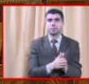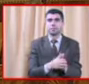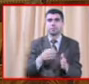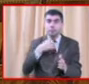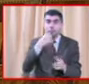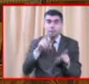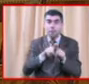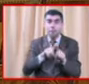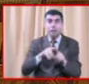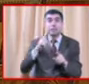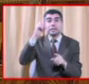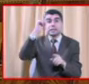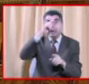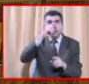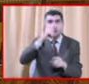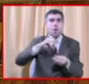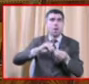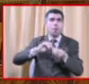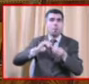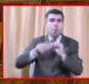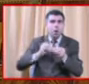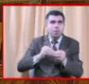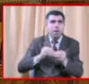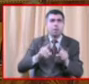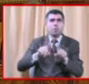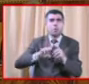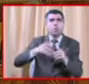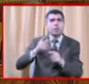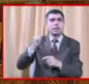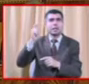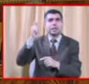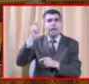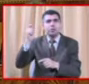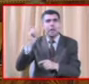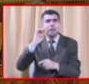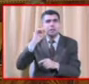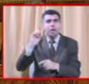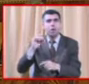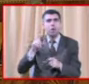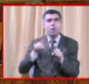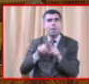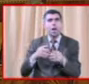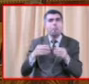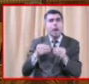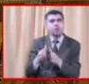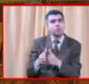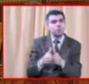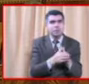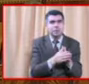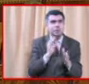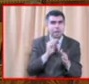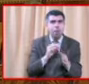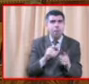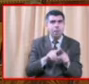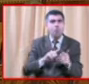دازت فواجع، وكنعرفوها لا في القصر الكبير ولا في قلعه سراغنا بالقرير، كنعرفوها كاملين